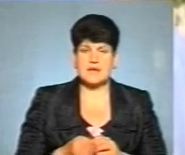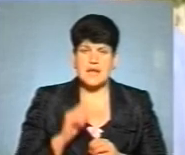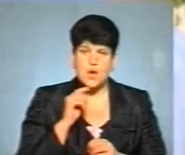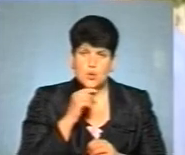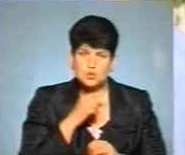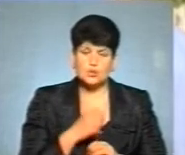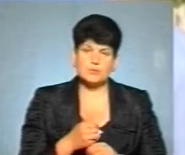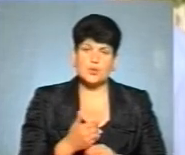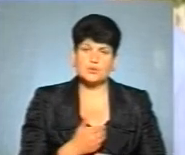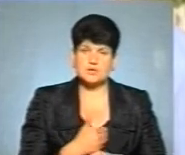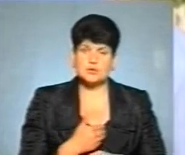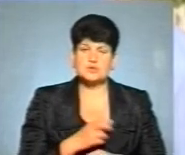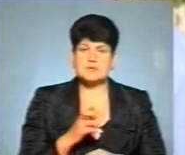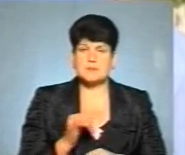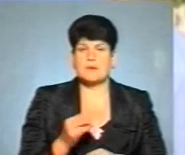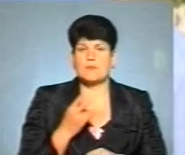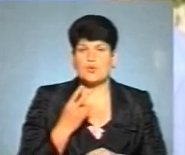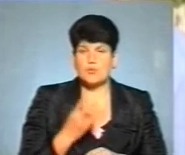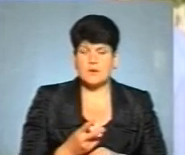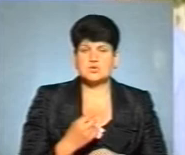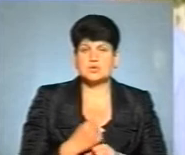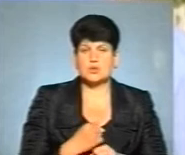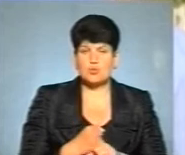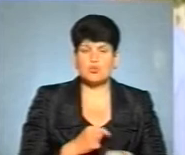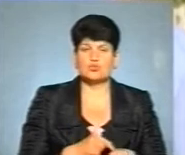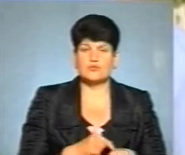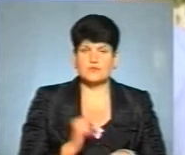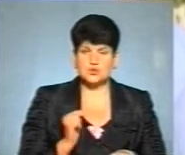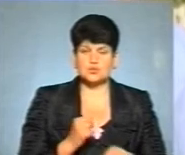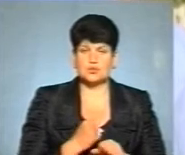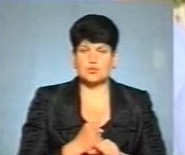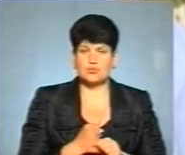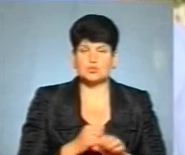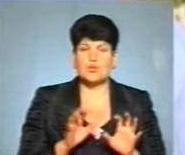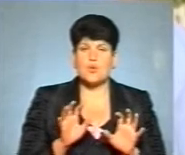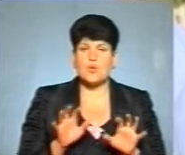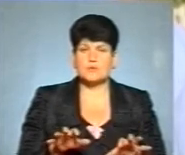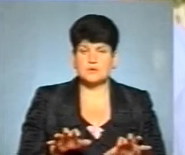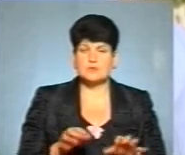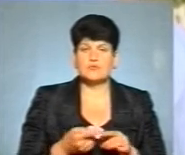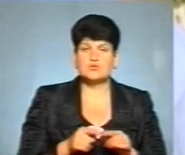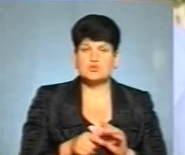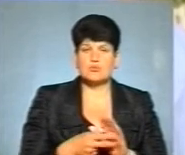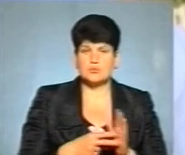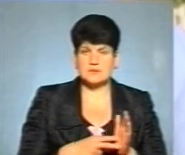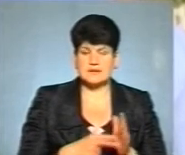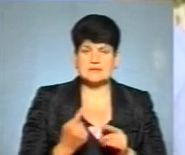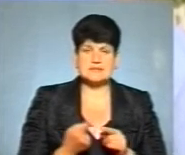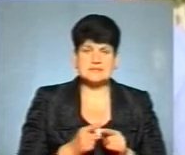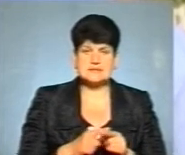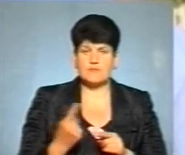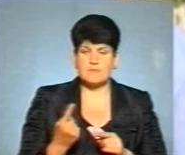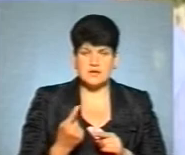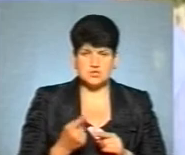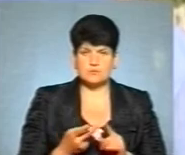економікою. Хотілося б побачити роботу і відчути роботу губернатора у цьому плані. Це вперше.